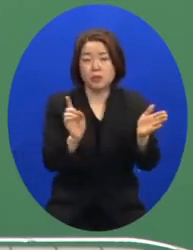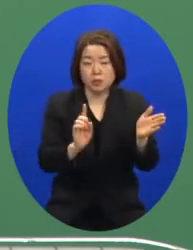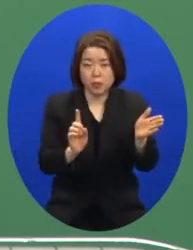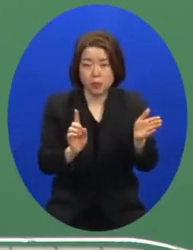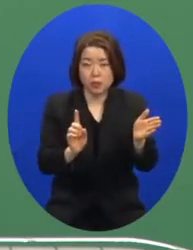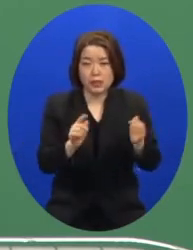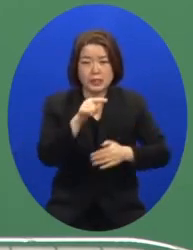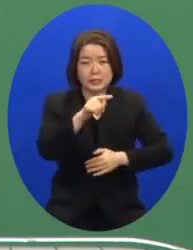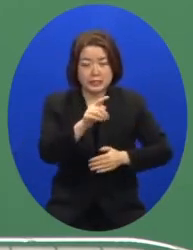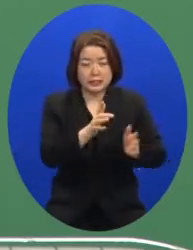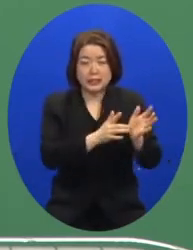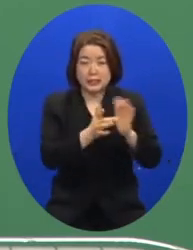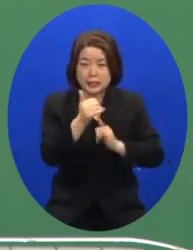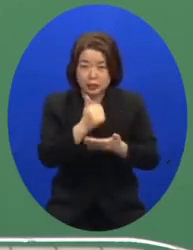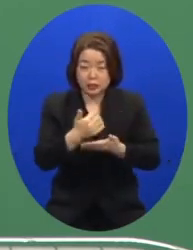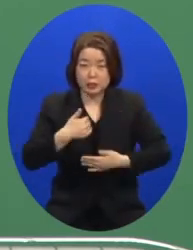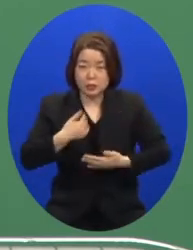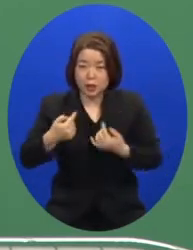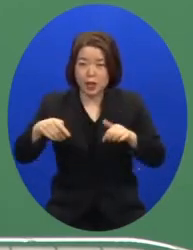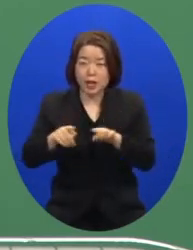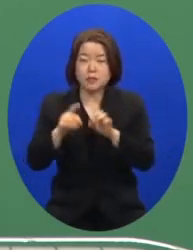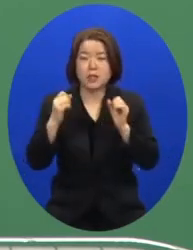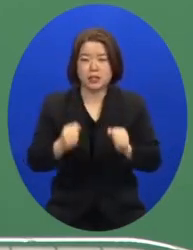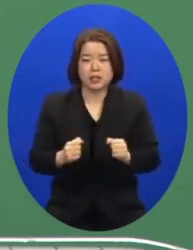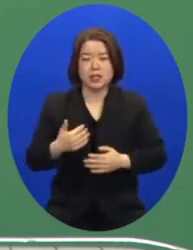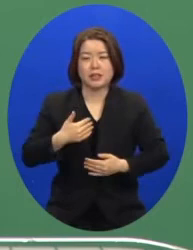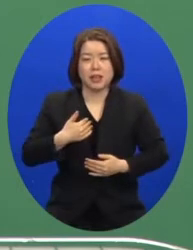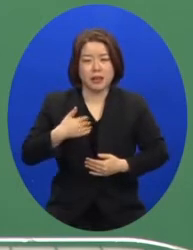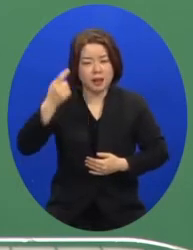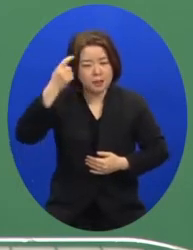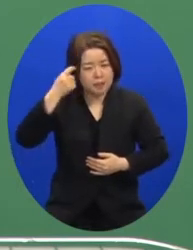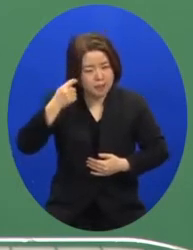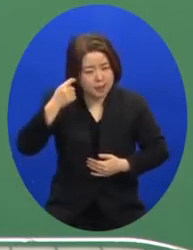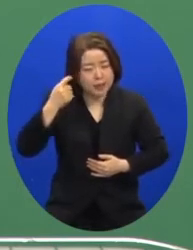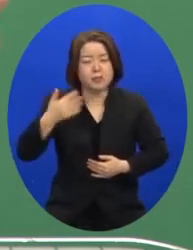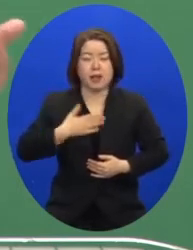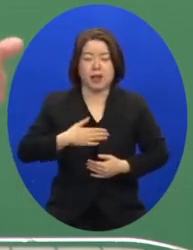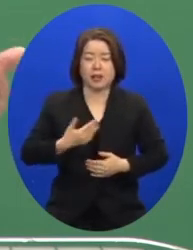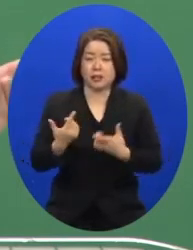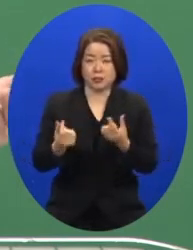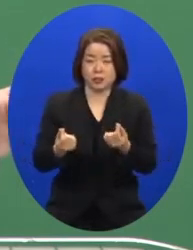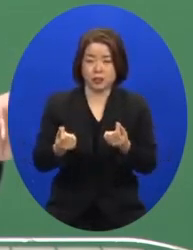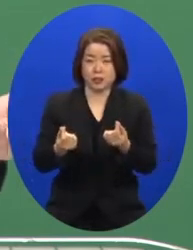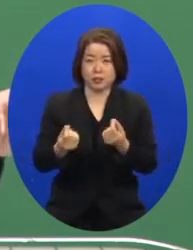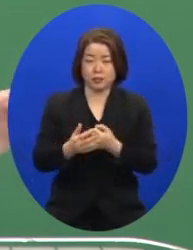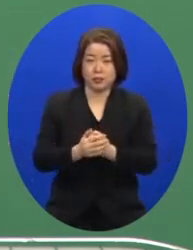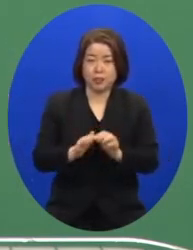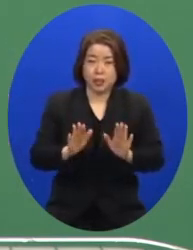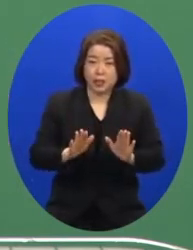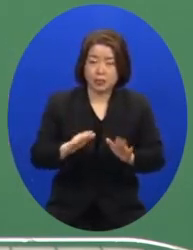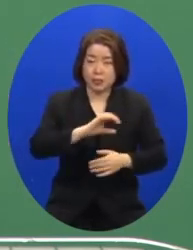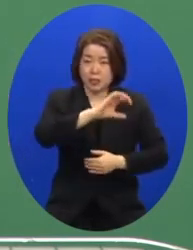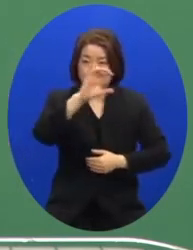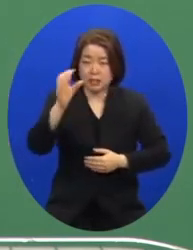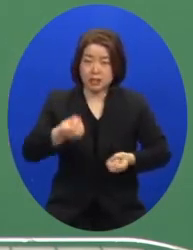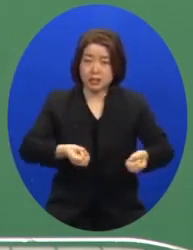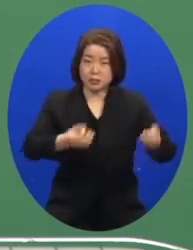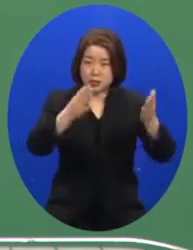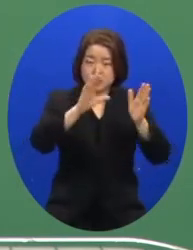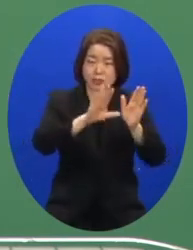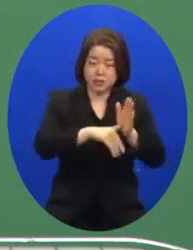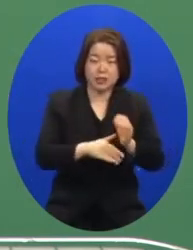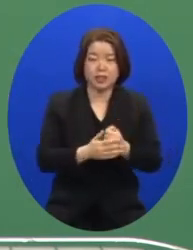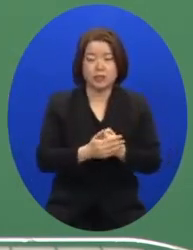나와 함께 계시는 것을 내가 아는 것 입니다 이번 성탄절을 여러분이 정말